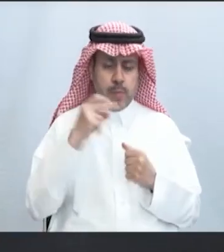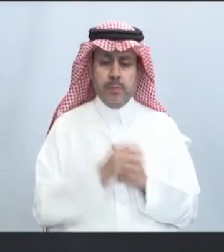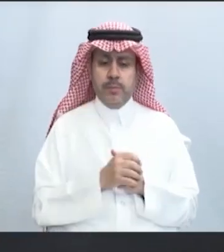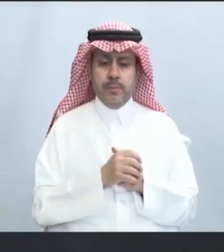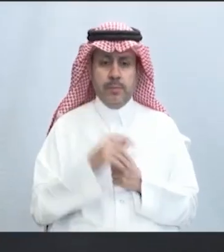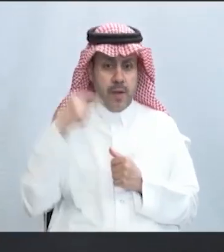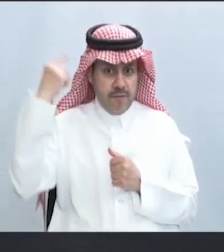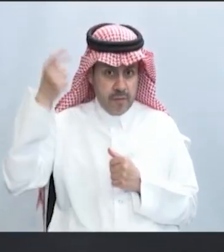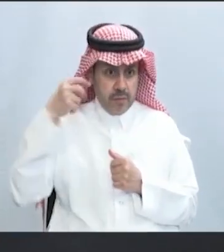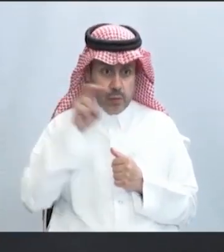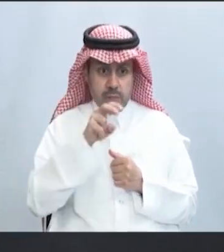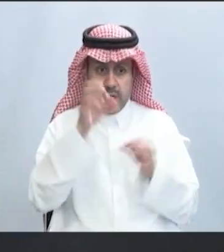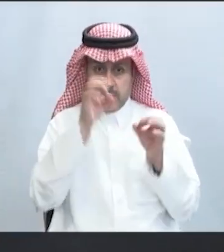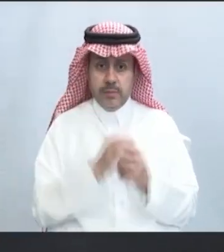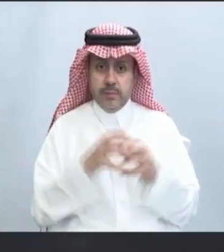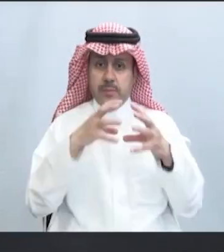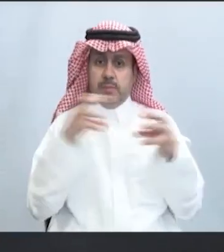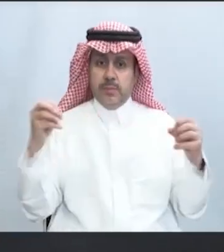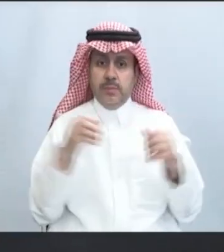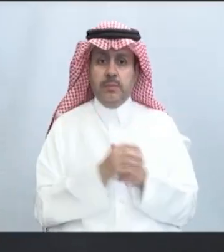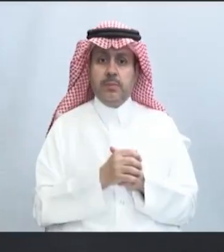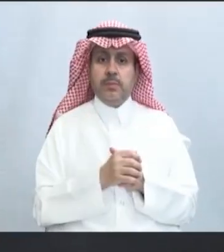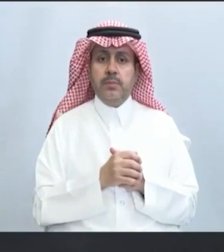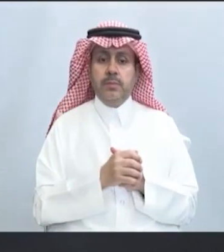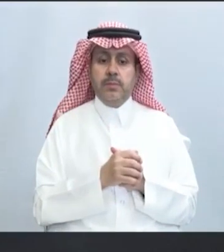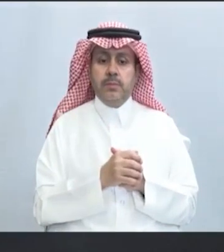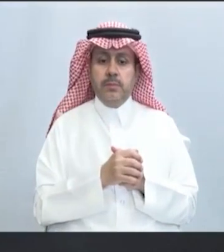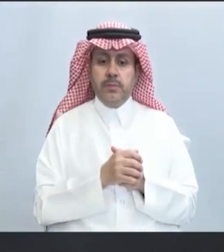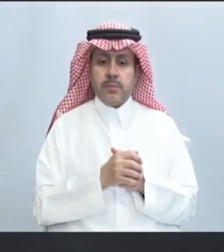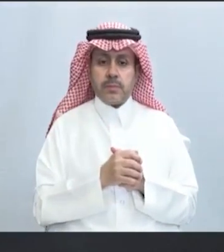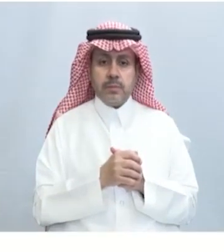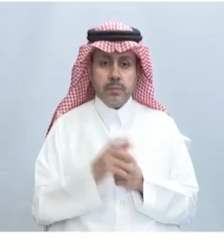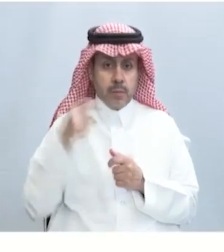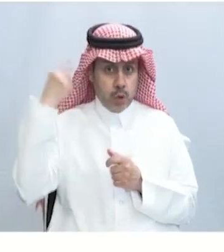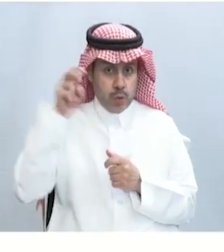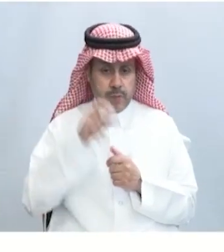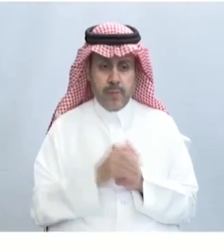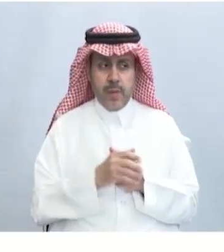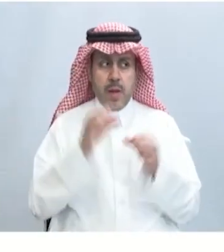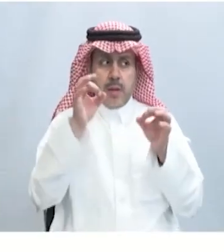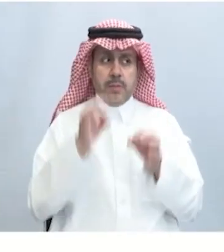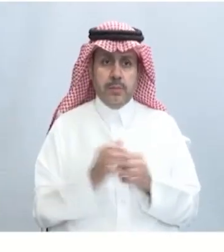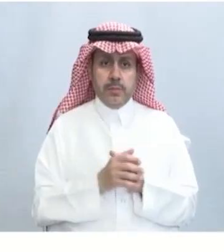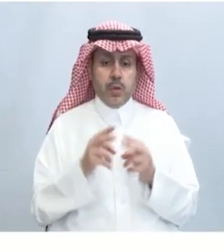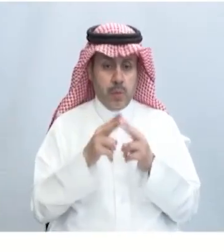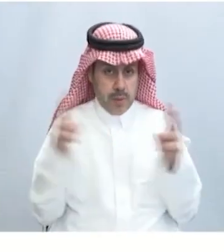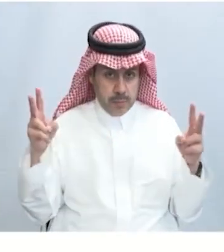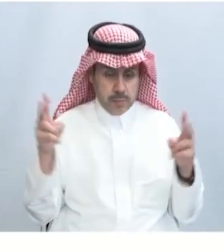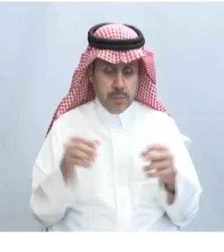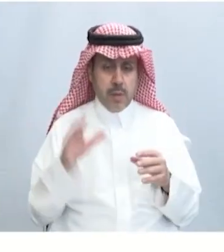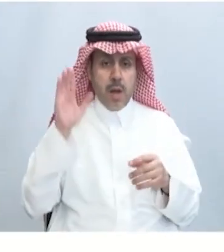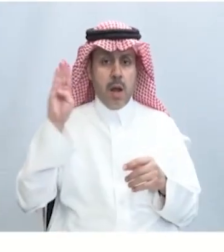الا الايه وفي تفسير الشيخ السعدي رحمه الله تعالى تاملوا معي هذه الايه تبين